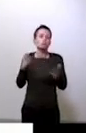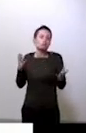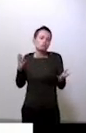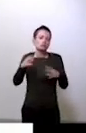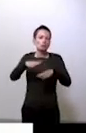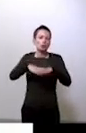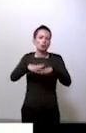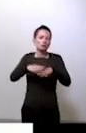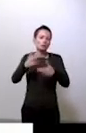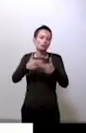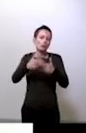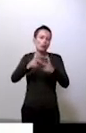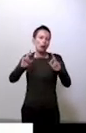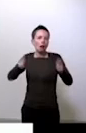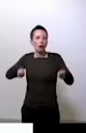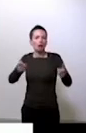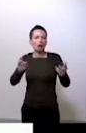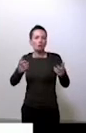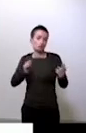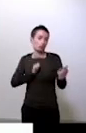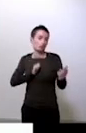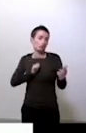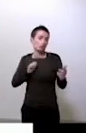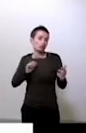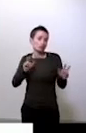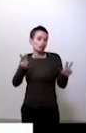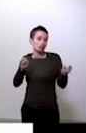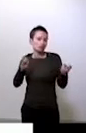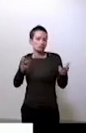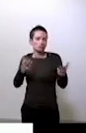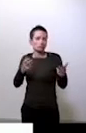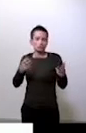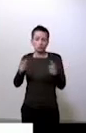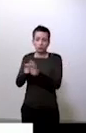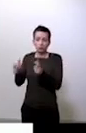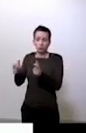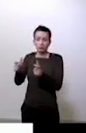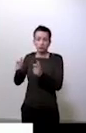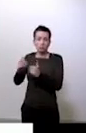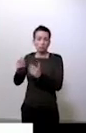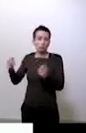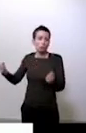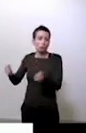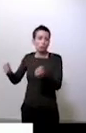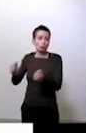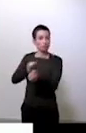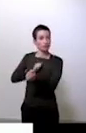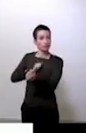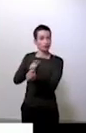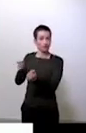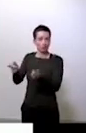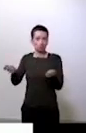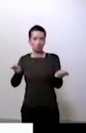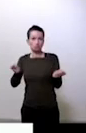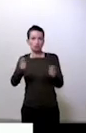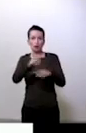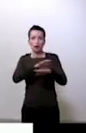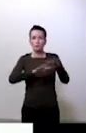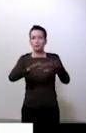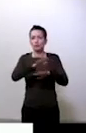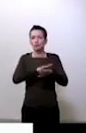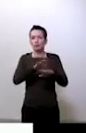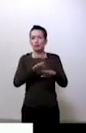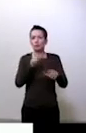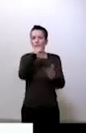un urbanisme strictement privé, puisque c'est un opérateur promoteur privé qui mène l'aménagement sur un site important